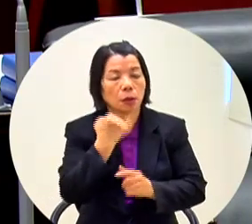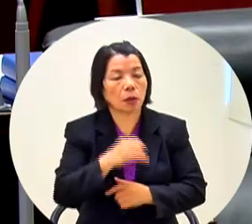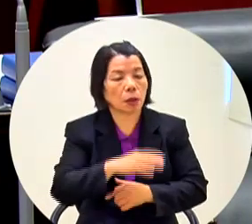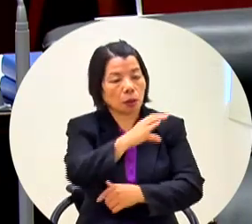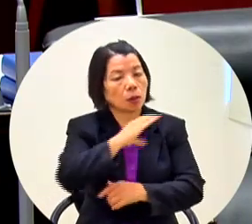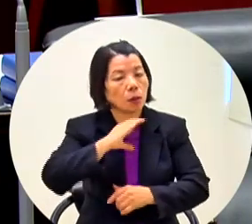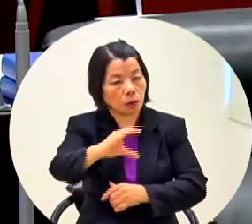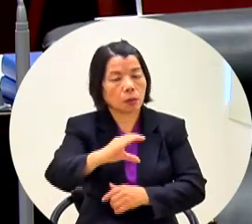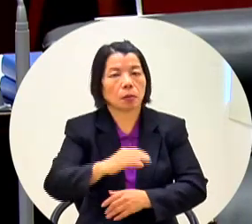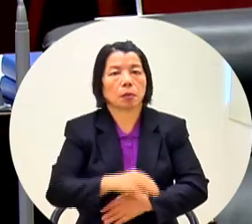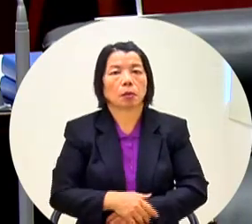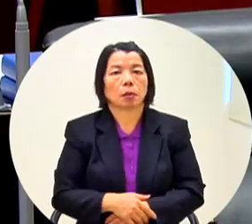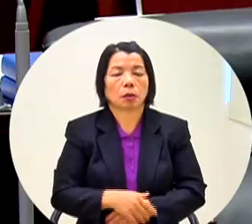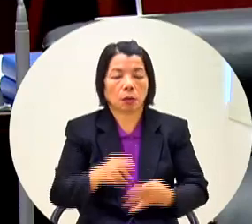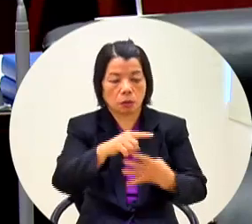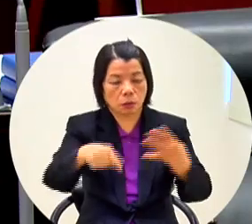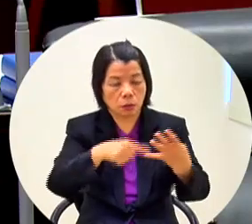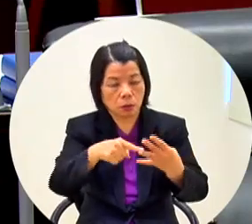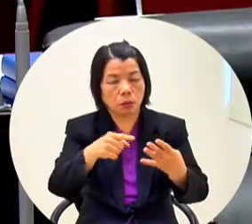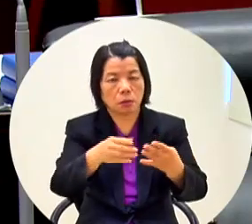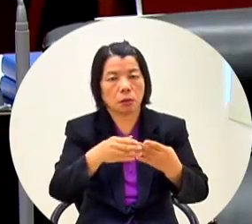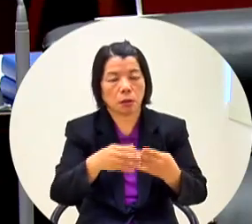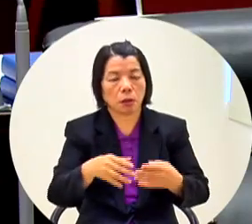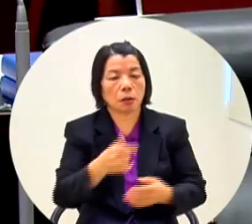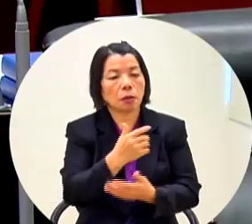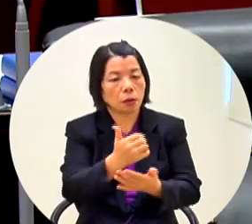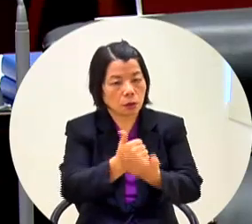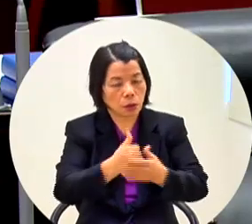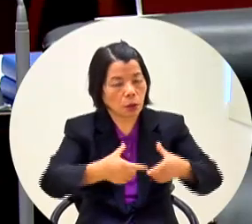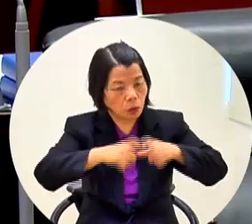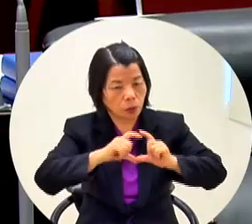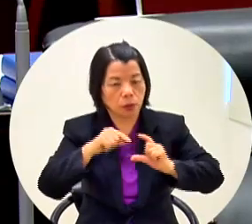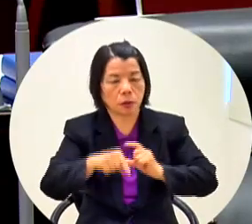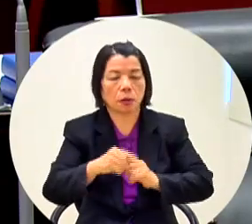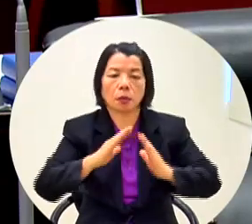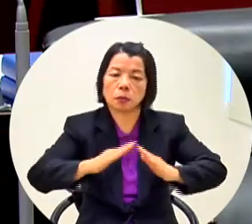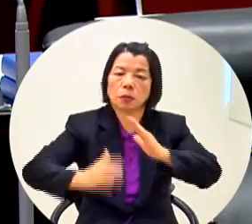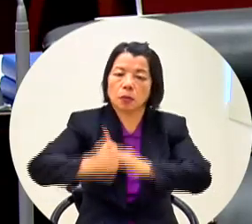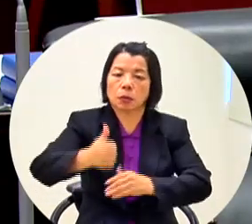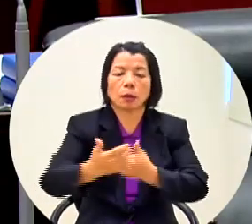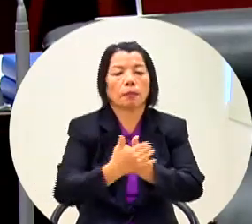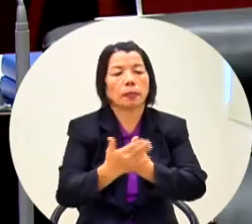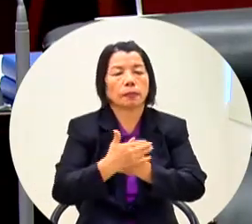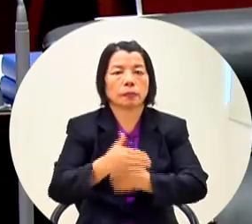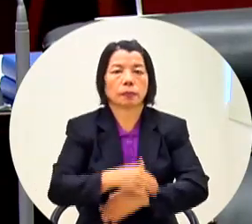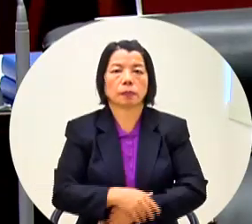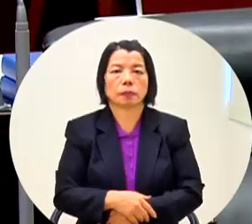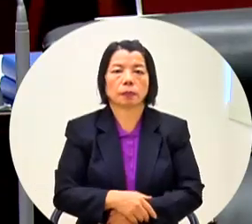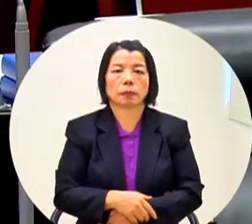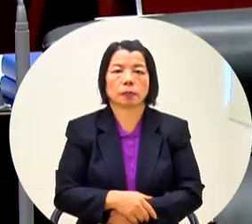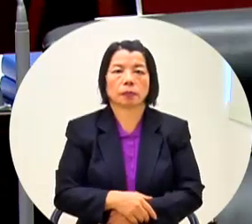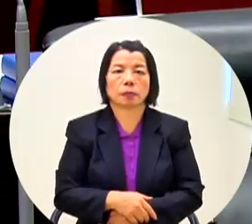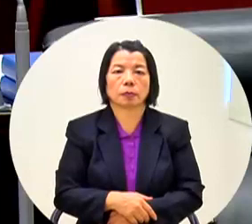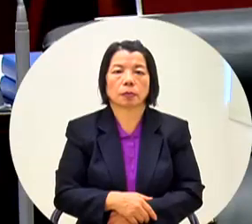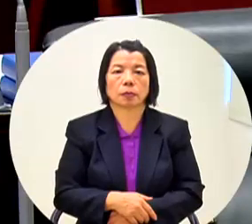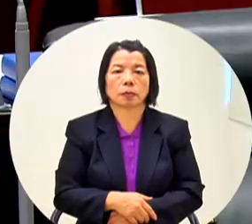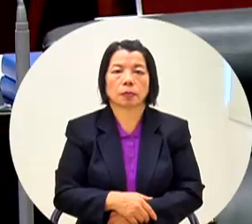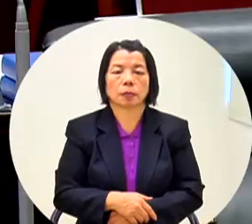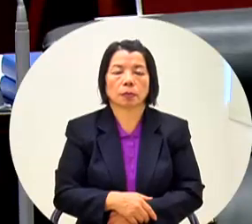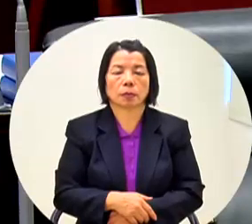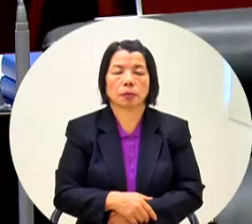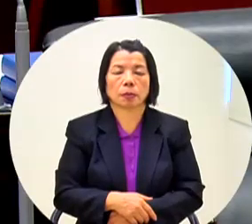个说明。以上这四个简单的答案，麻烦市长看看有没有什么方式来应对。 谢谢范议员，我们请韩市长简单答